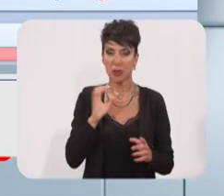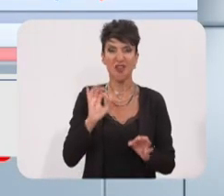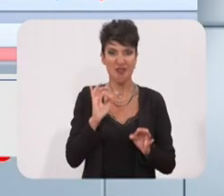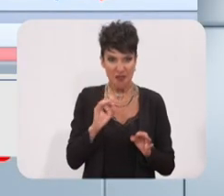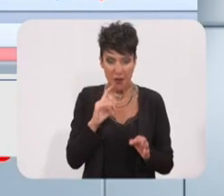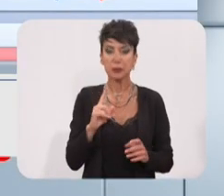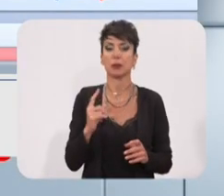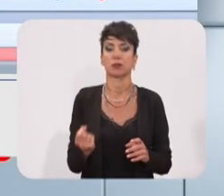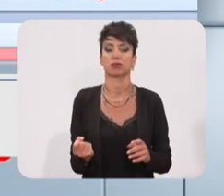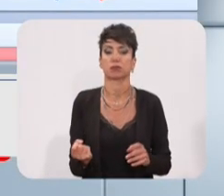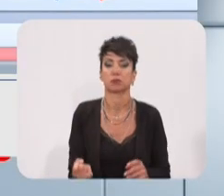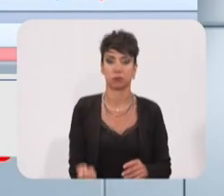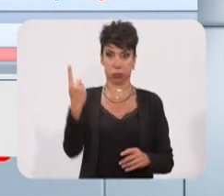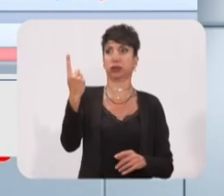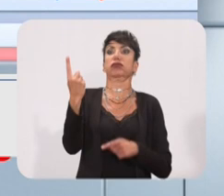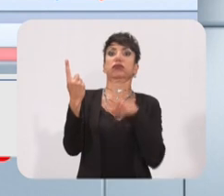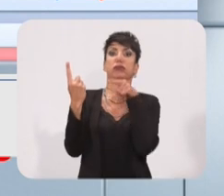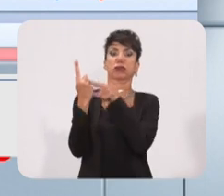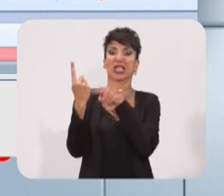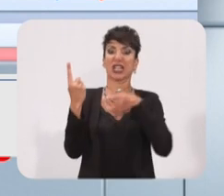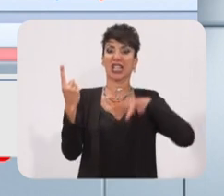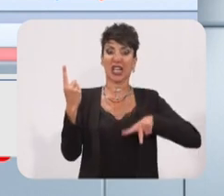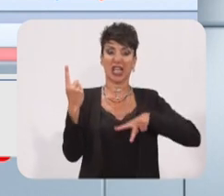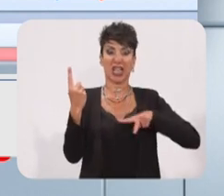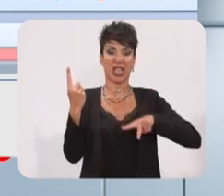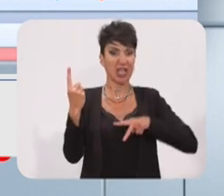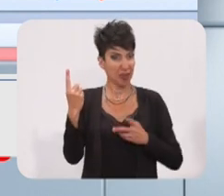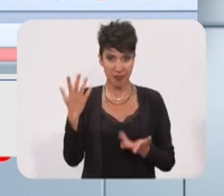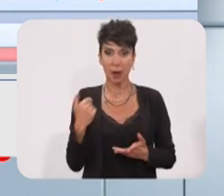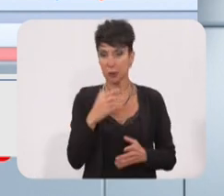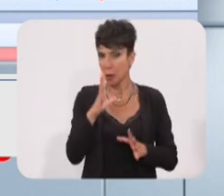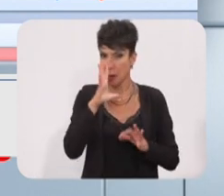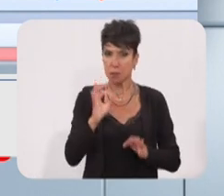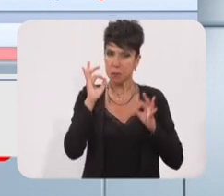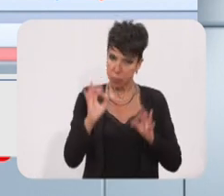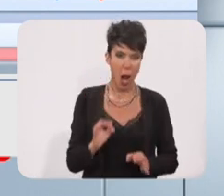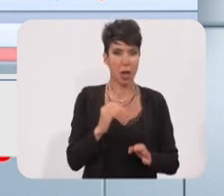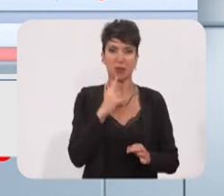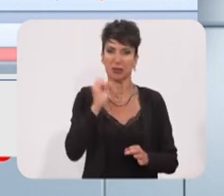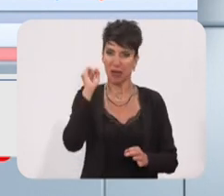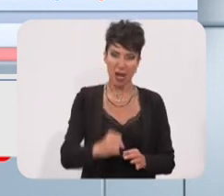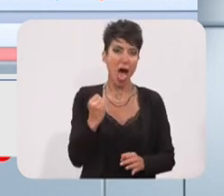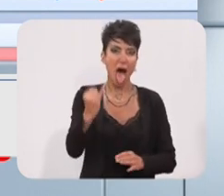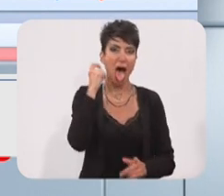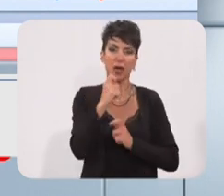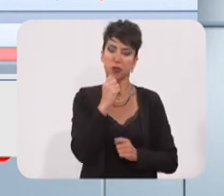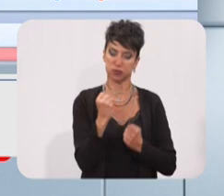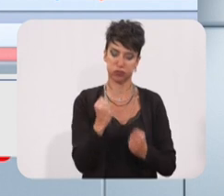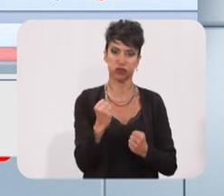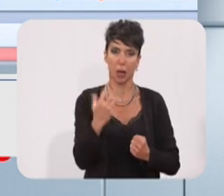μέρα, η χώρα θα διαθέτει και πιο δυνατή πραγματική στρατηγική αντιπολίτευση.